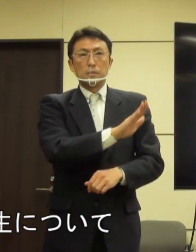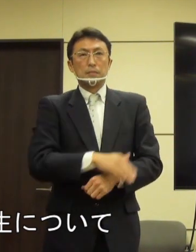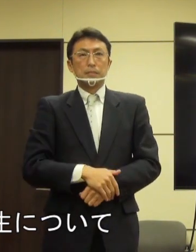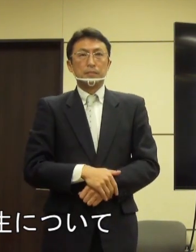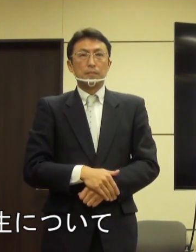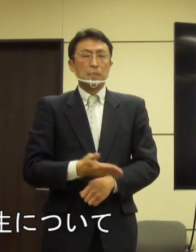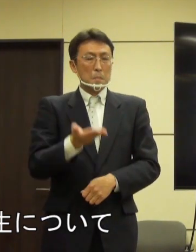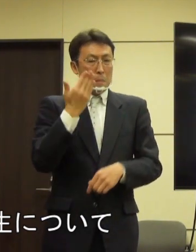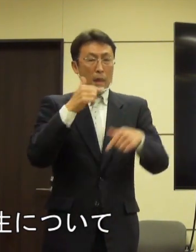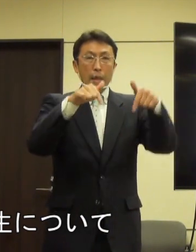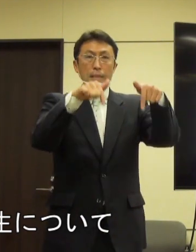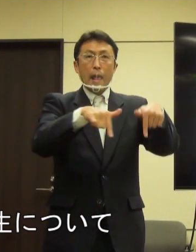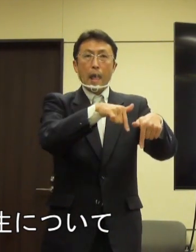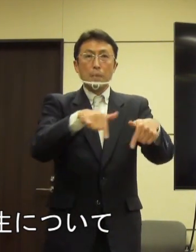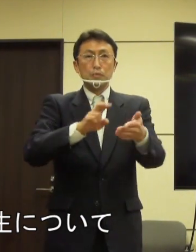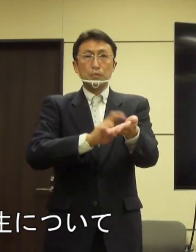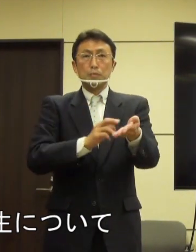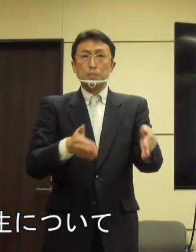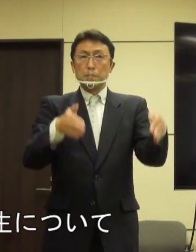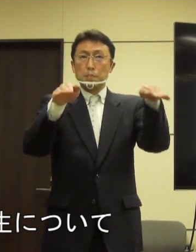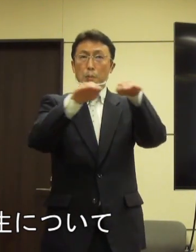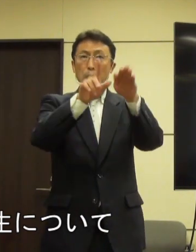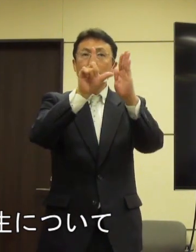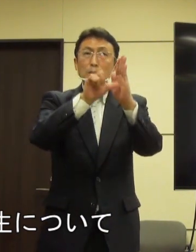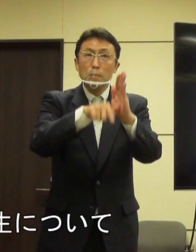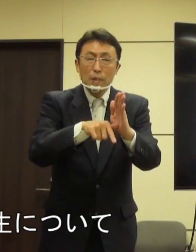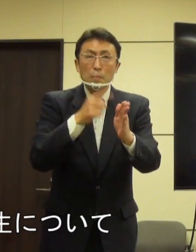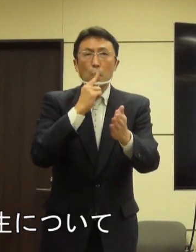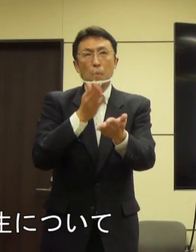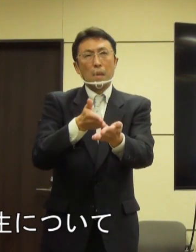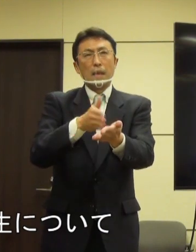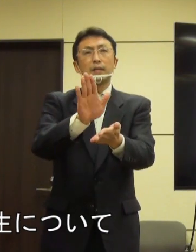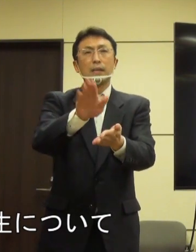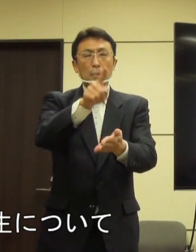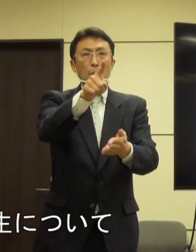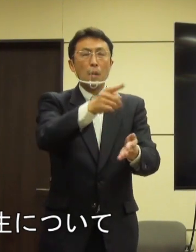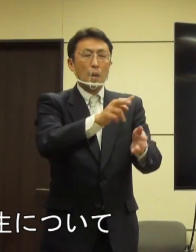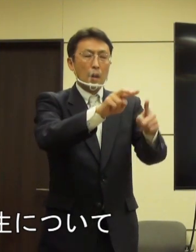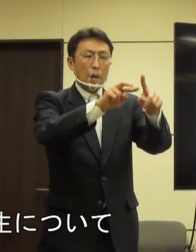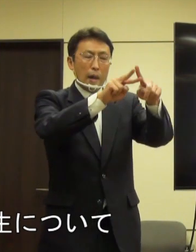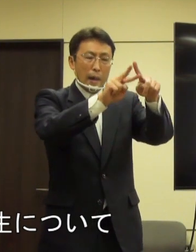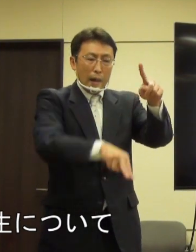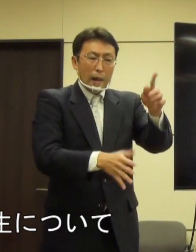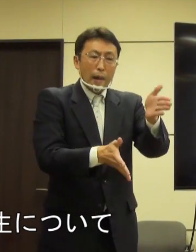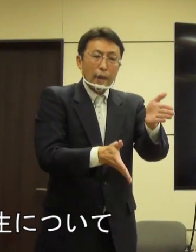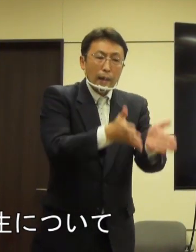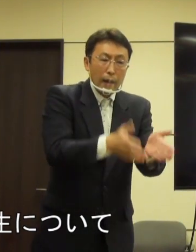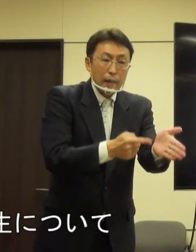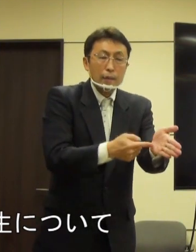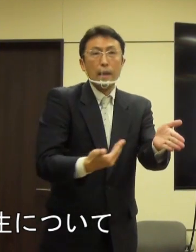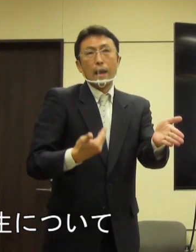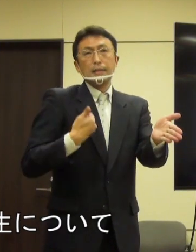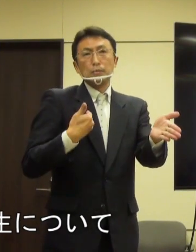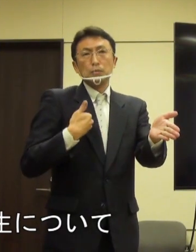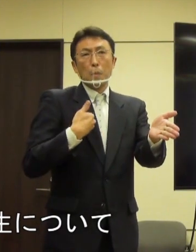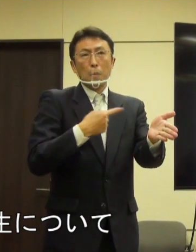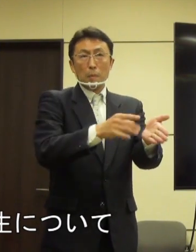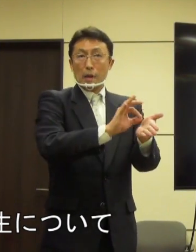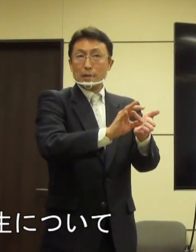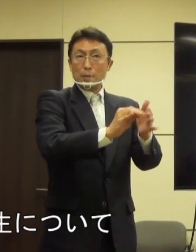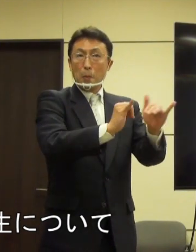話申し上げましたけれども介護が必要な利用者さんですのでます職員の皆さんが